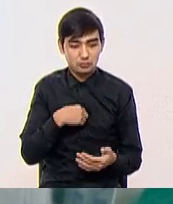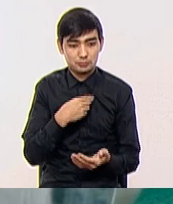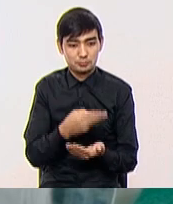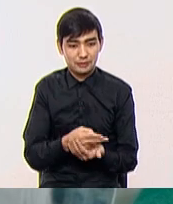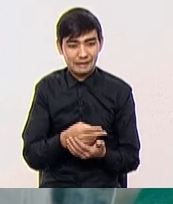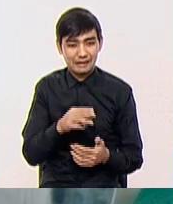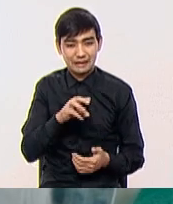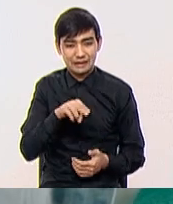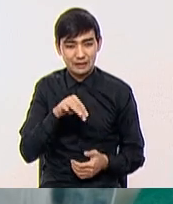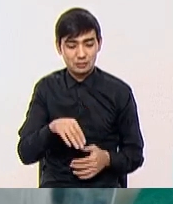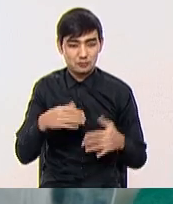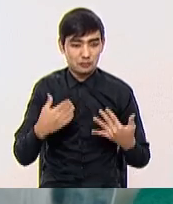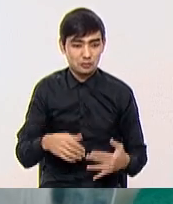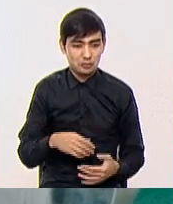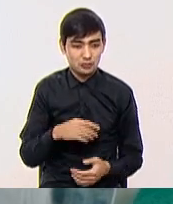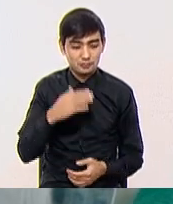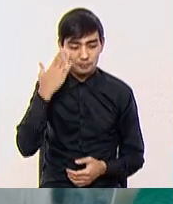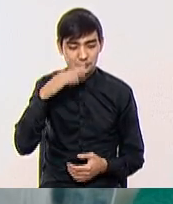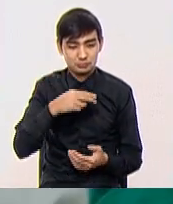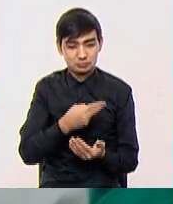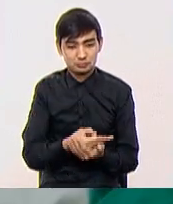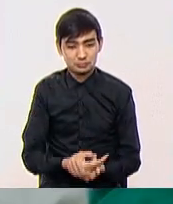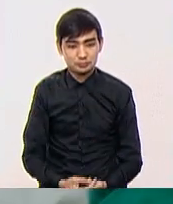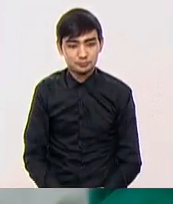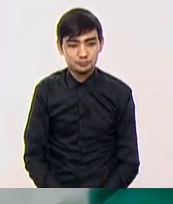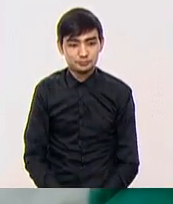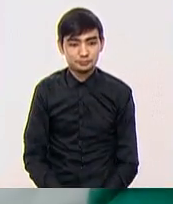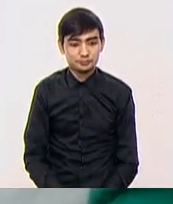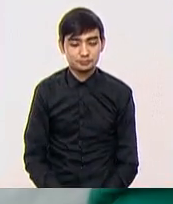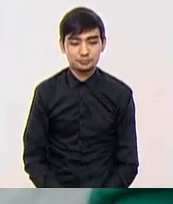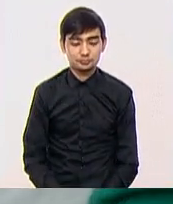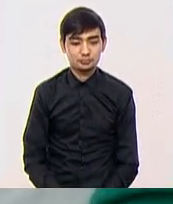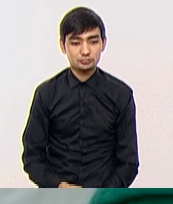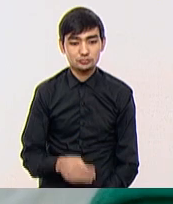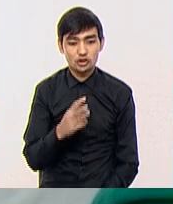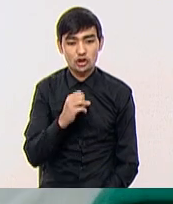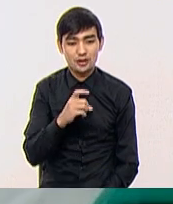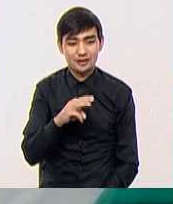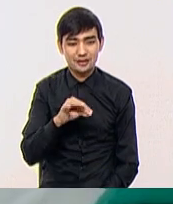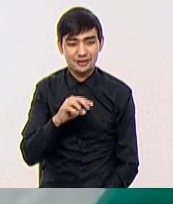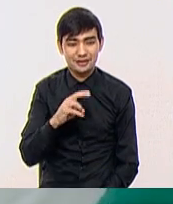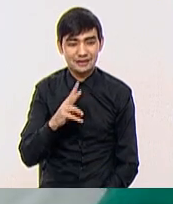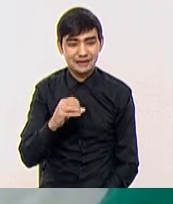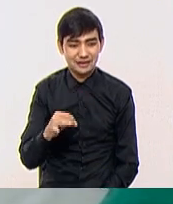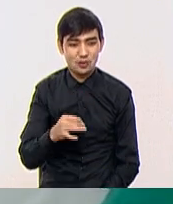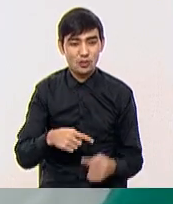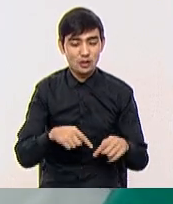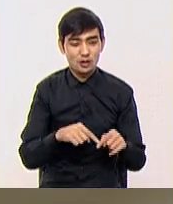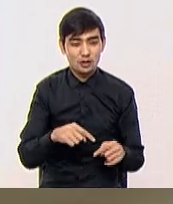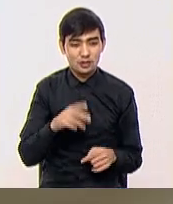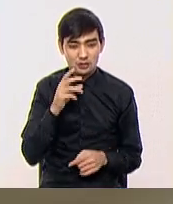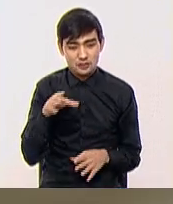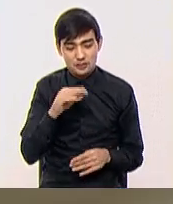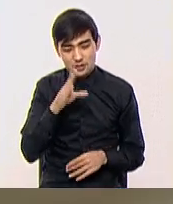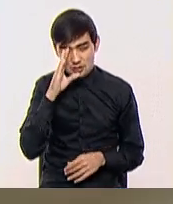сосын дым, и все, есімнен танып қалдым. ВГСЧ, Шахтинский отделение, жігіттерге